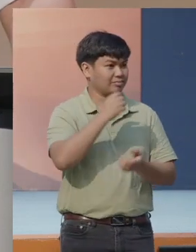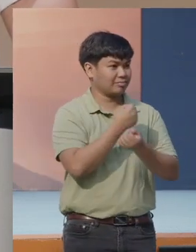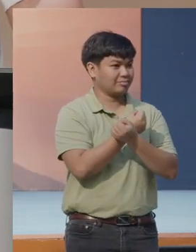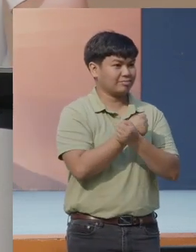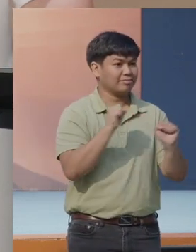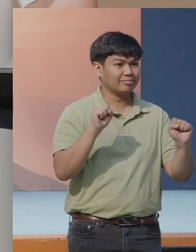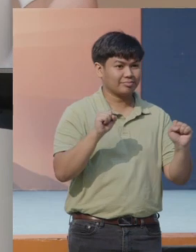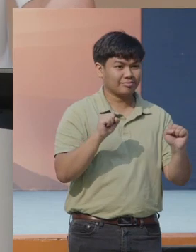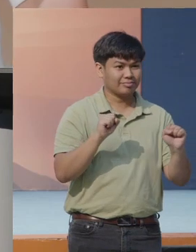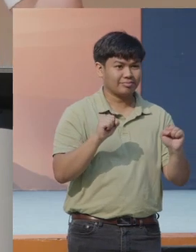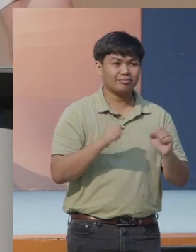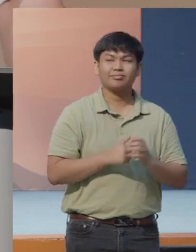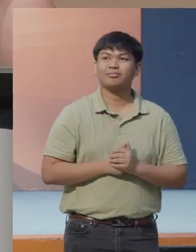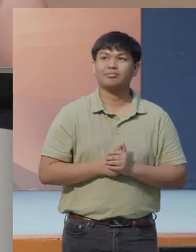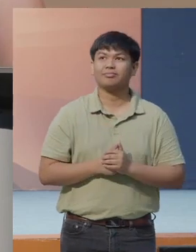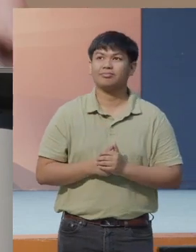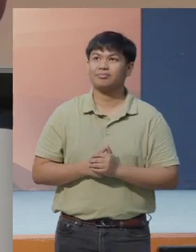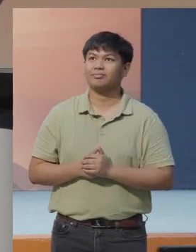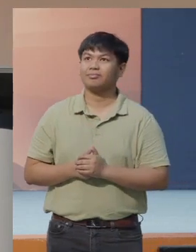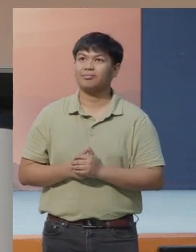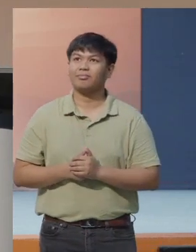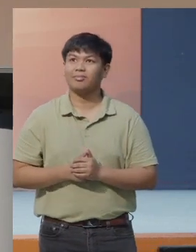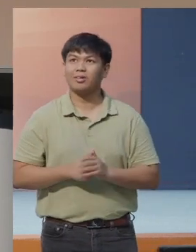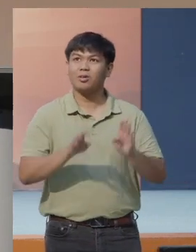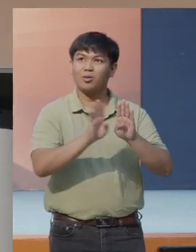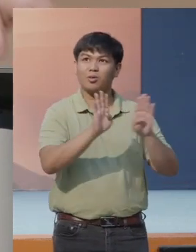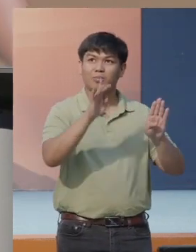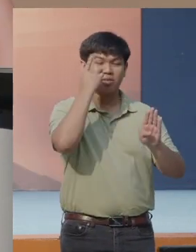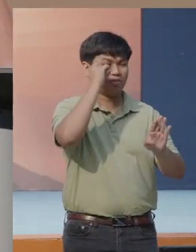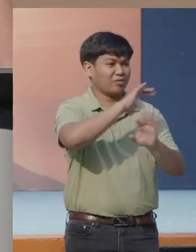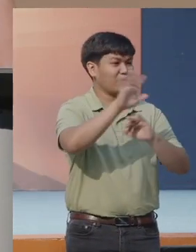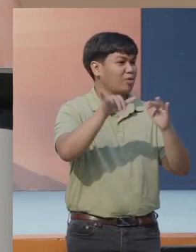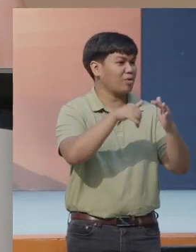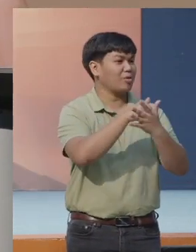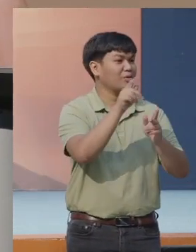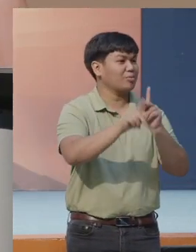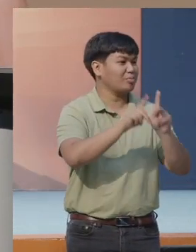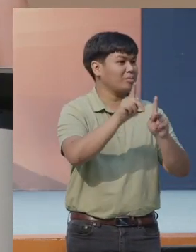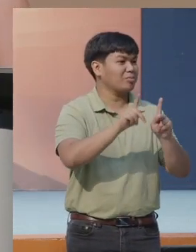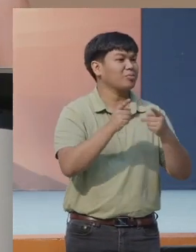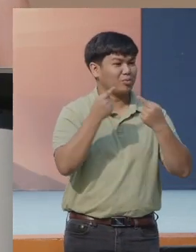Diyos ay bukas para sa lahat ng tatakbo sa Kanya.